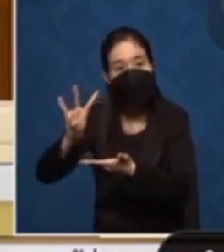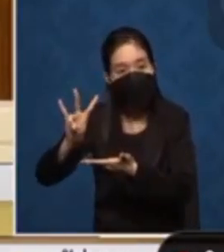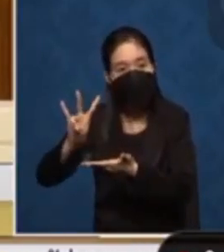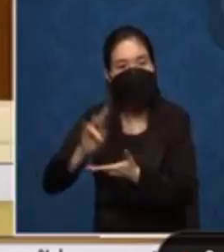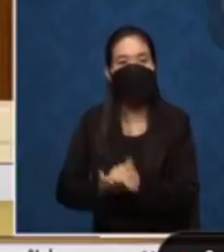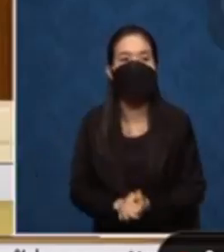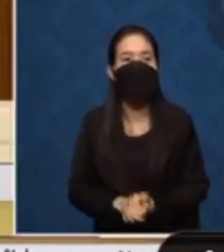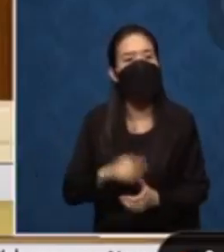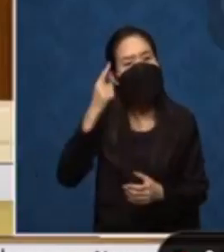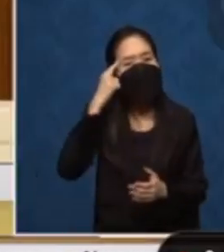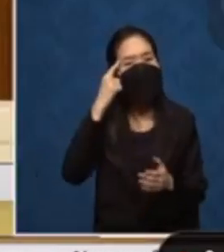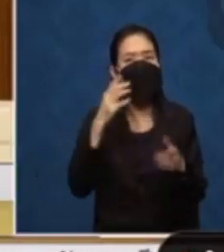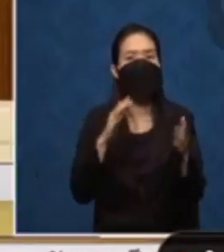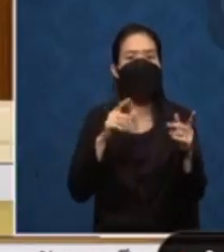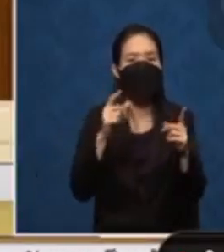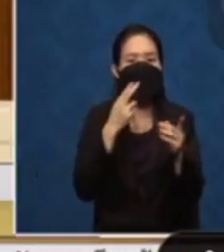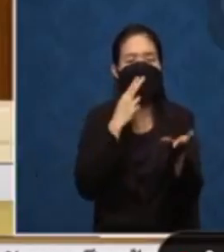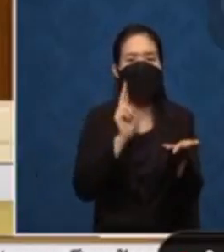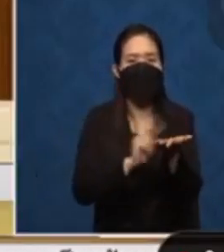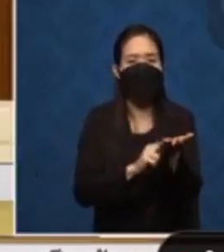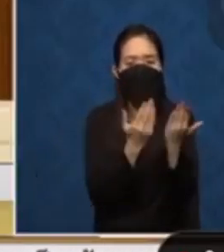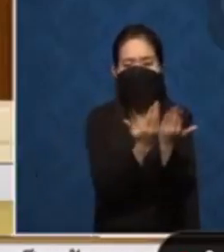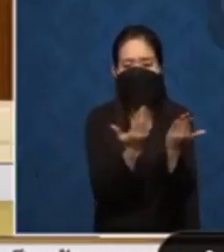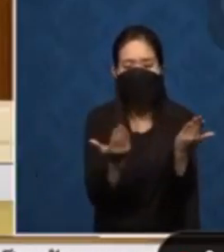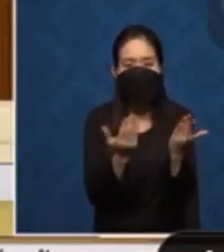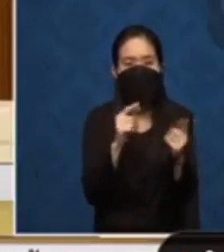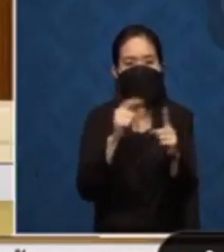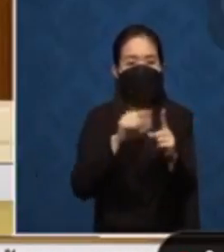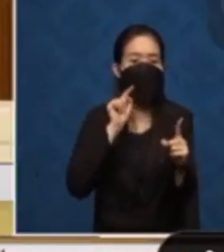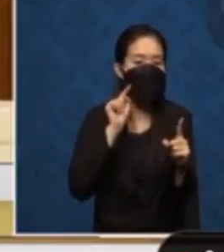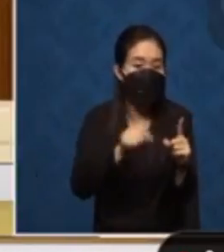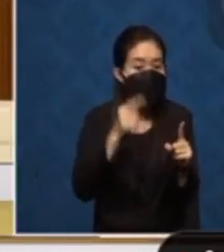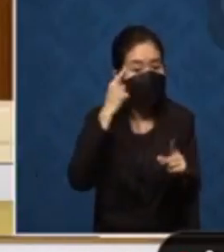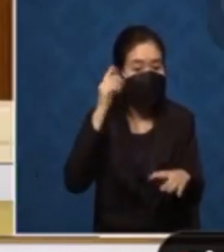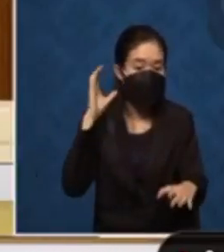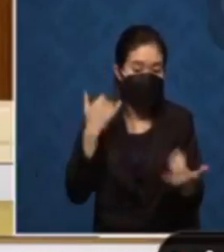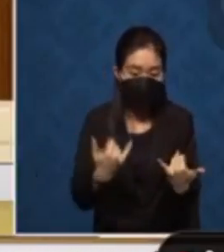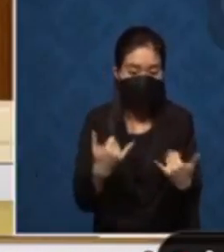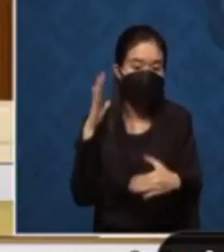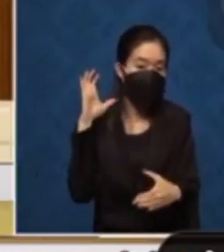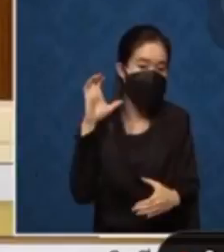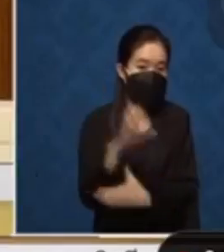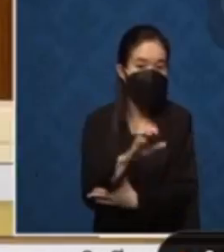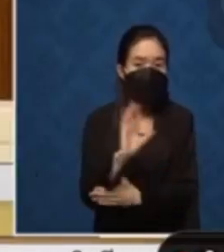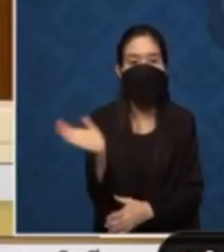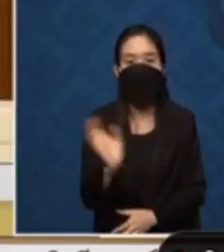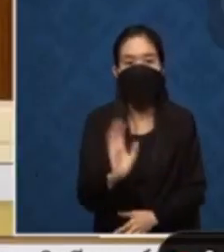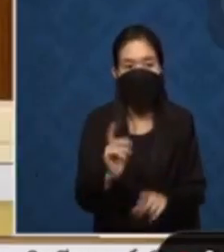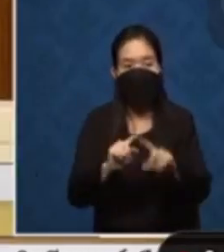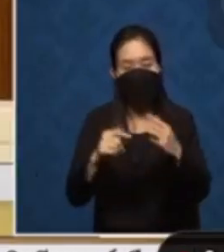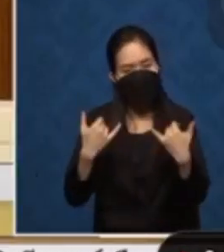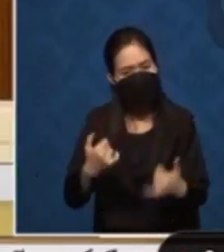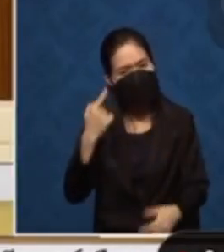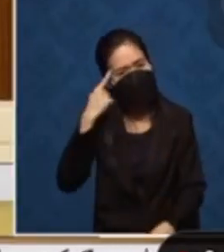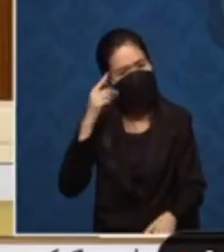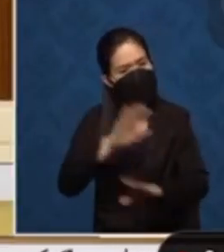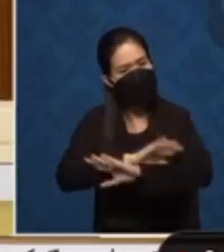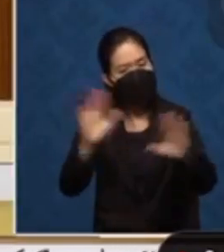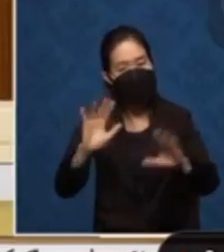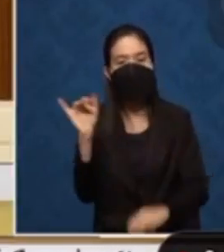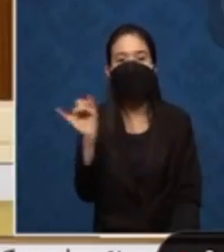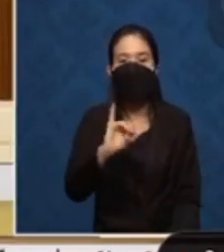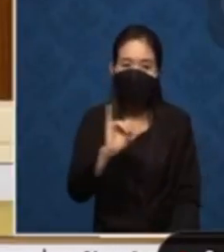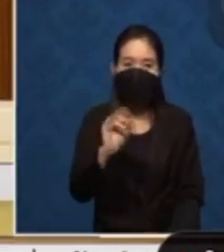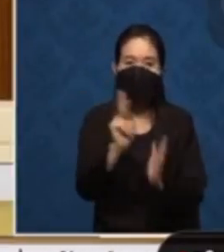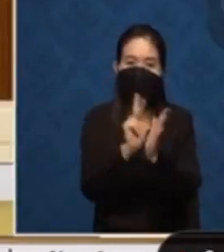ทั้ 2ะบับนี้แ้ใปัจุบันจะไมมรายงานวามีการบคับใช้หอมีการอ้างอำนาจนอยู่แล้วแต่ก็ยไมถูกยกเลิกใ